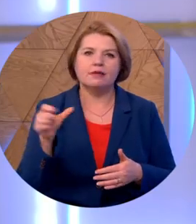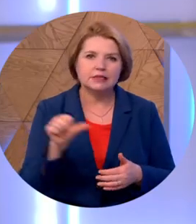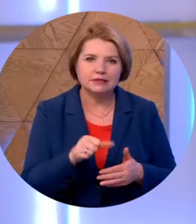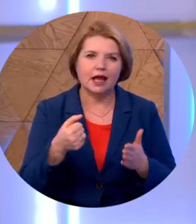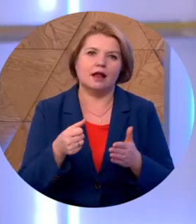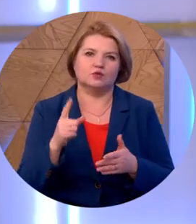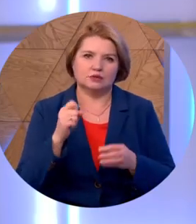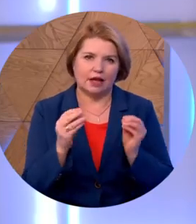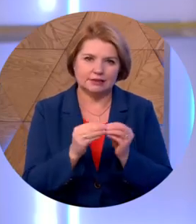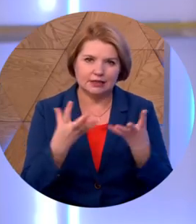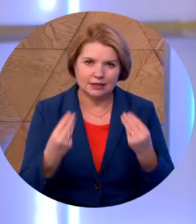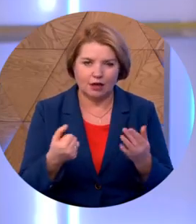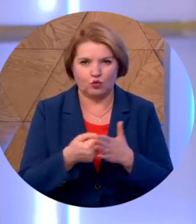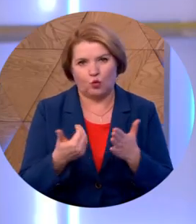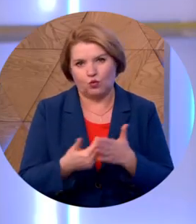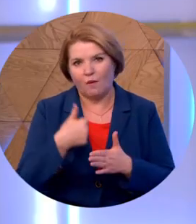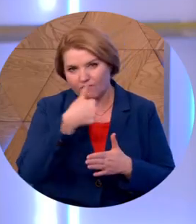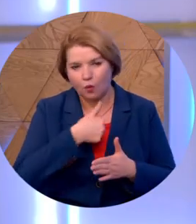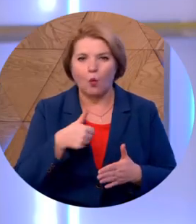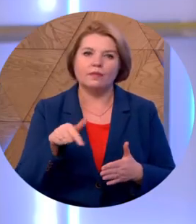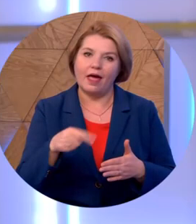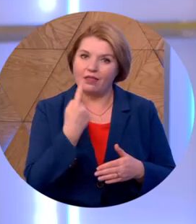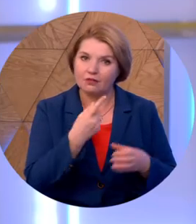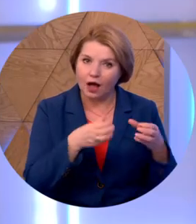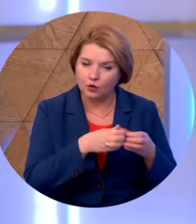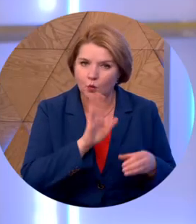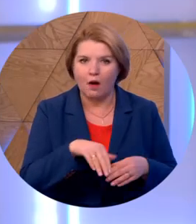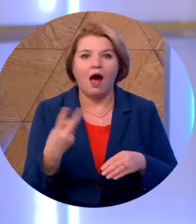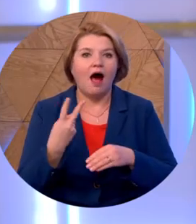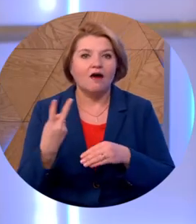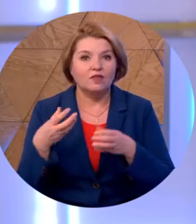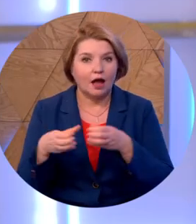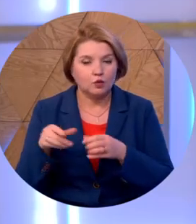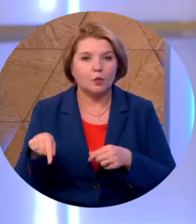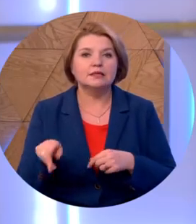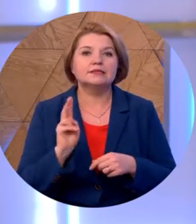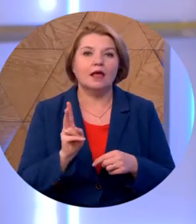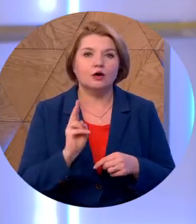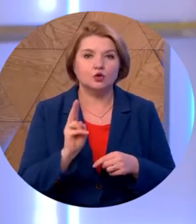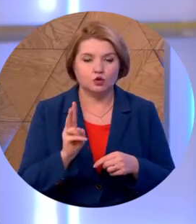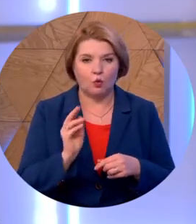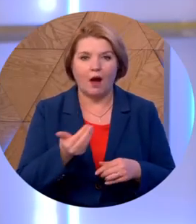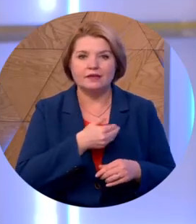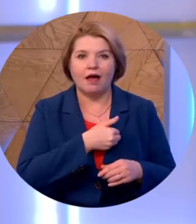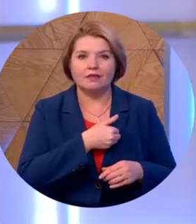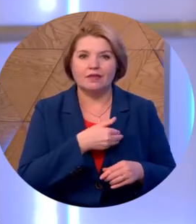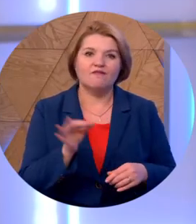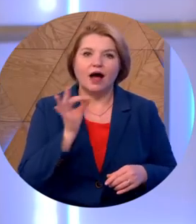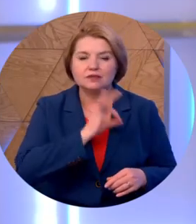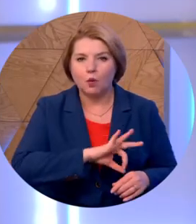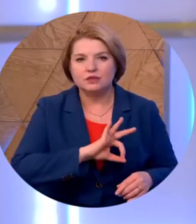года или сразу после Нового года это одна группа пациентов а вторая группа пациентов - это те которые хотят воспользоваться новогодними